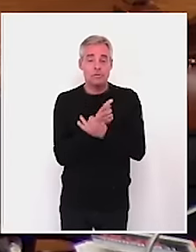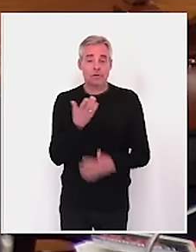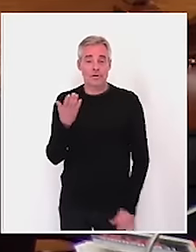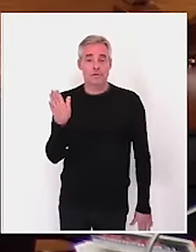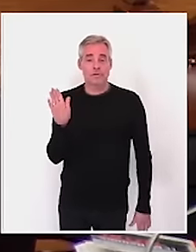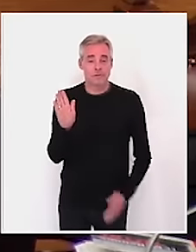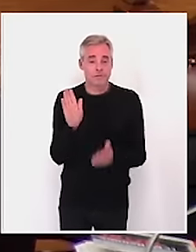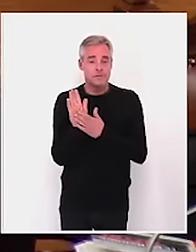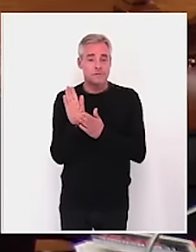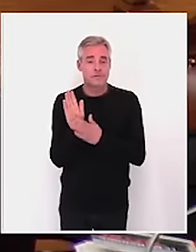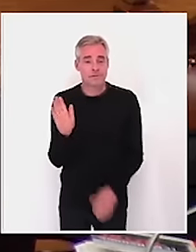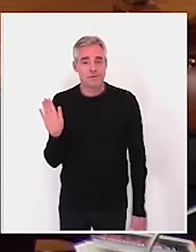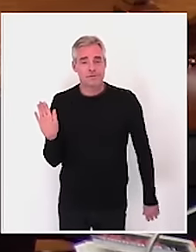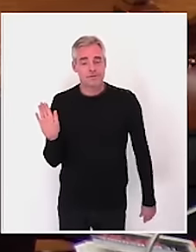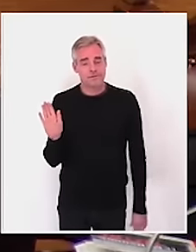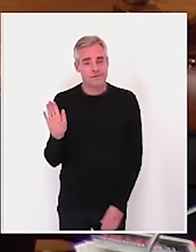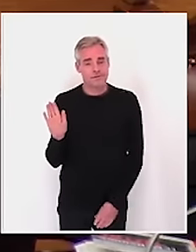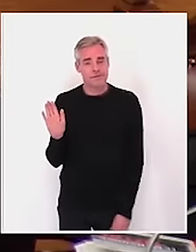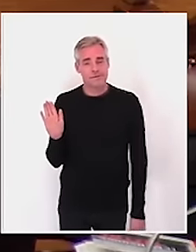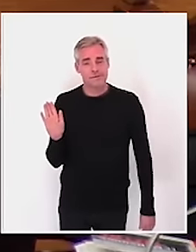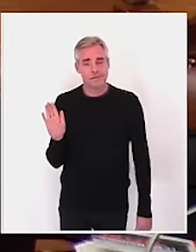monsieur Poutou, de la journée. J'adore. Hein.